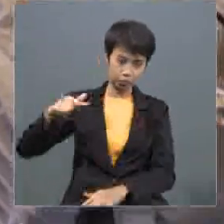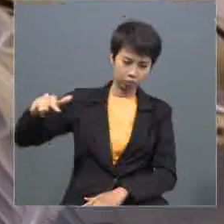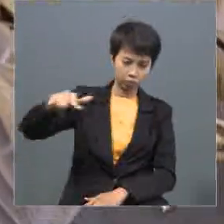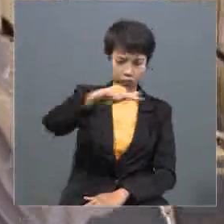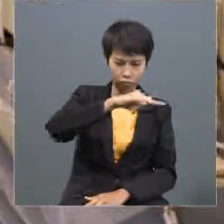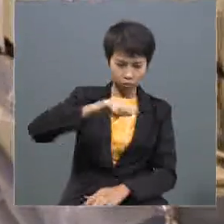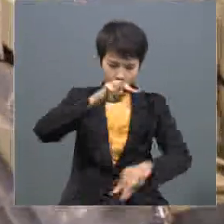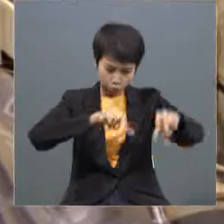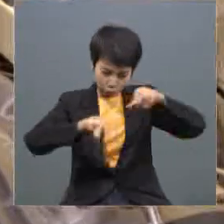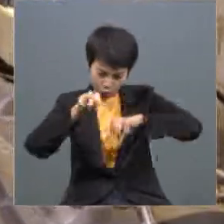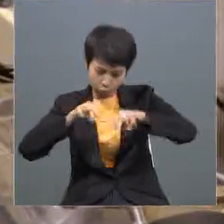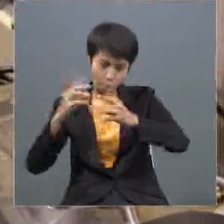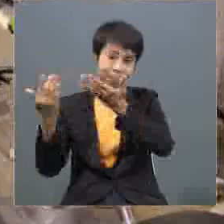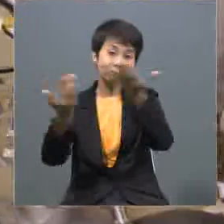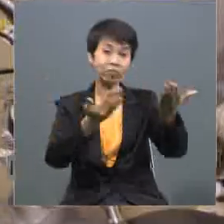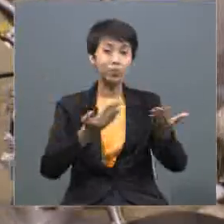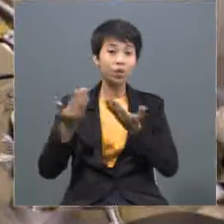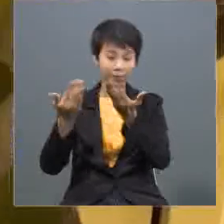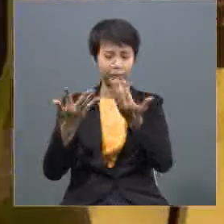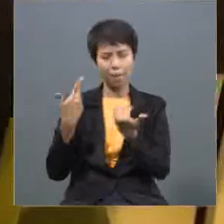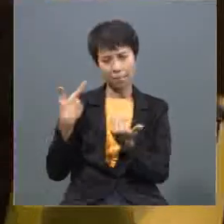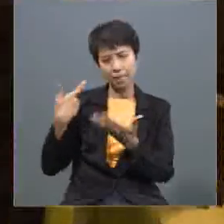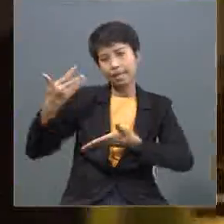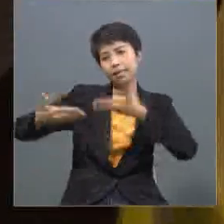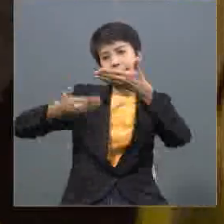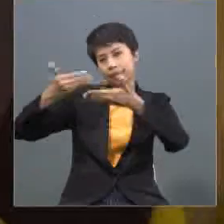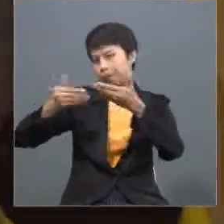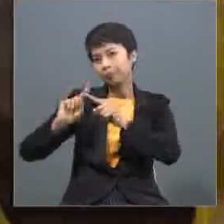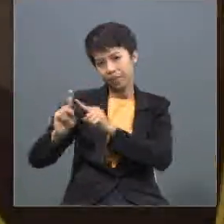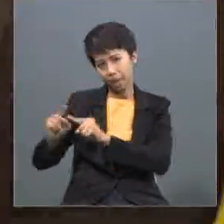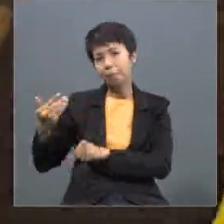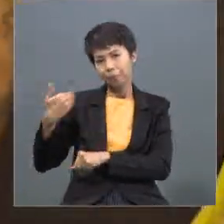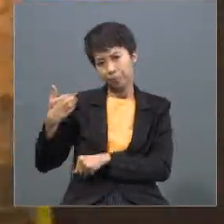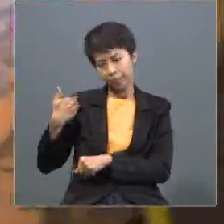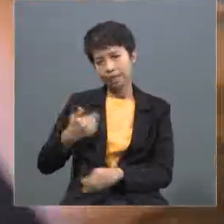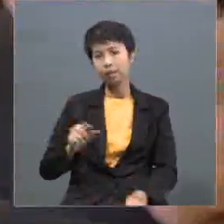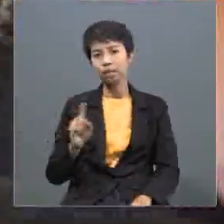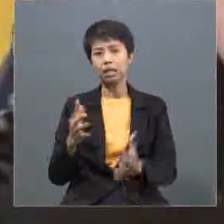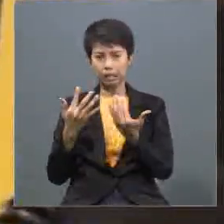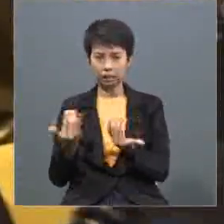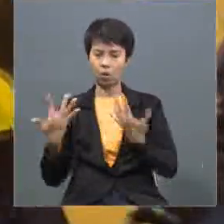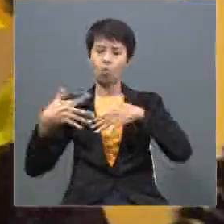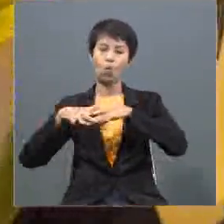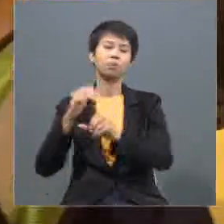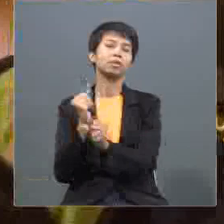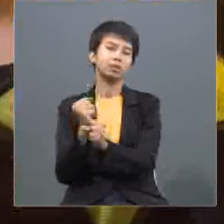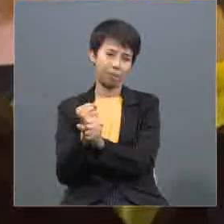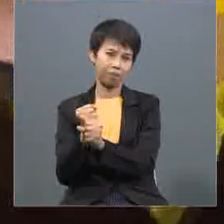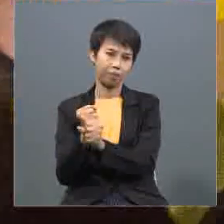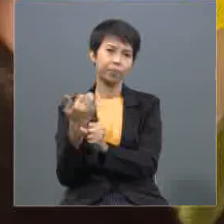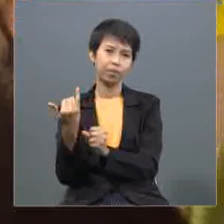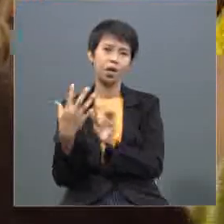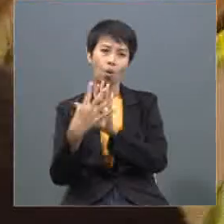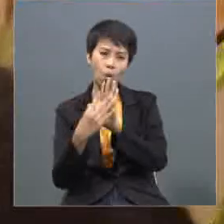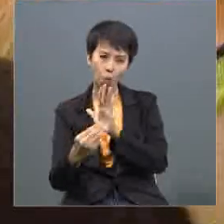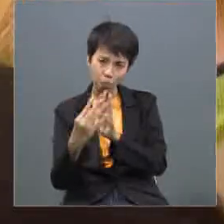อากาศแล้วเนี่ยนะครับยังมีกิจกรรมอื่นๆด้วยนะครับที่ทั้ง NASAแลก็จิของเราร่วมปฏิบัติกันไม่ว่าจะเป็นการอบรมเชิง